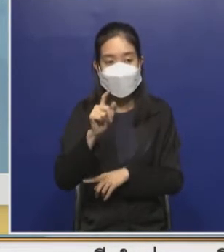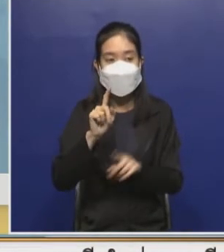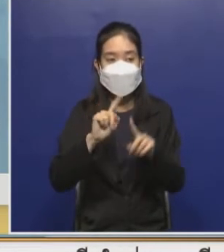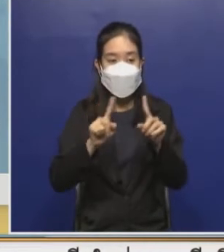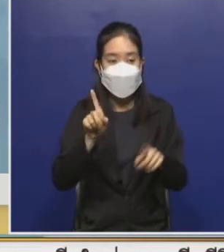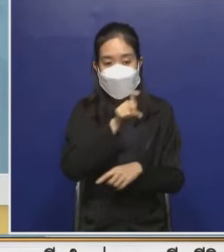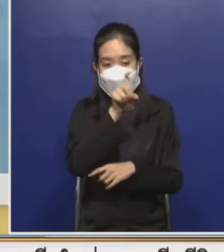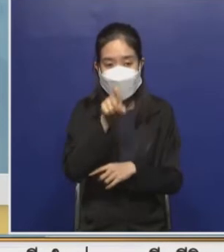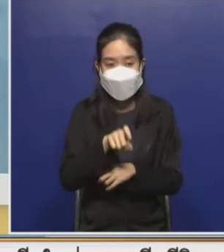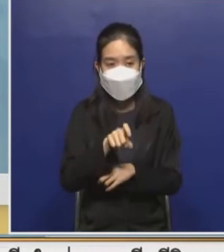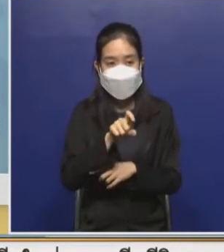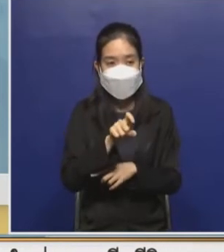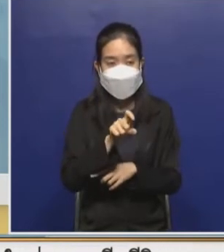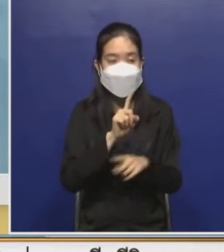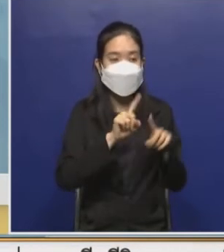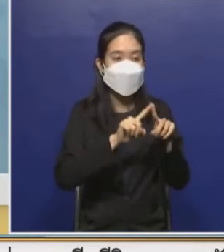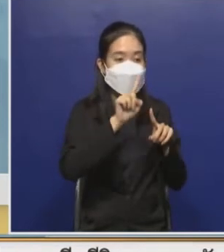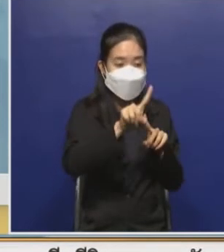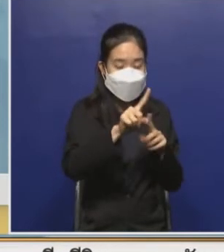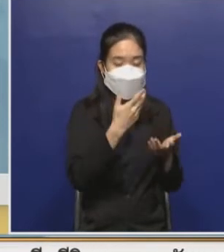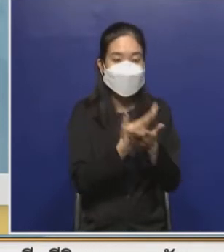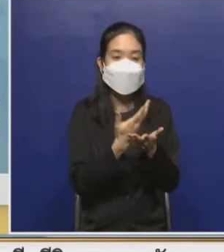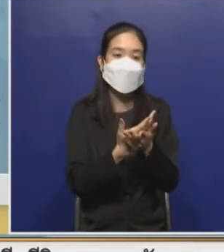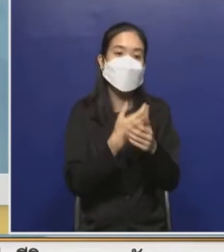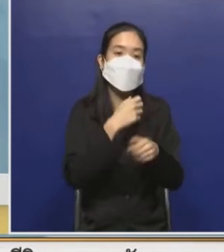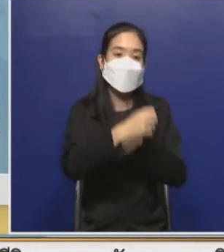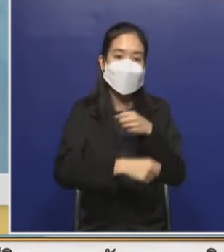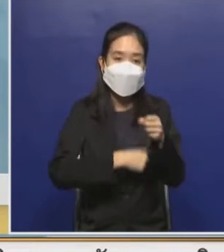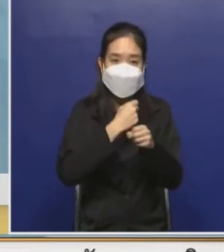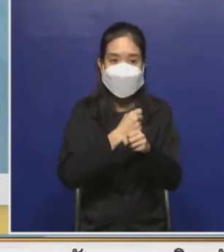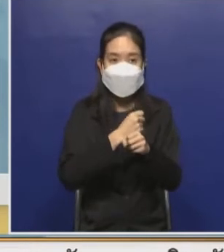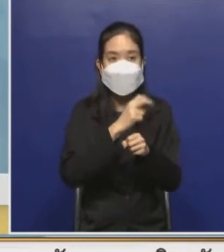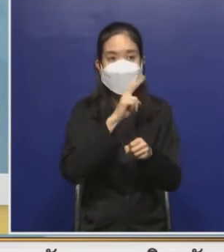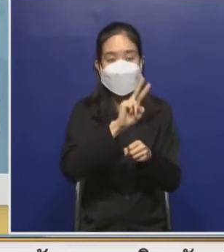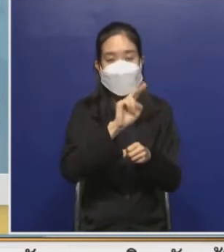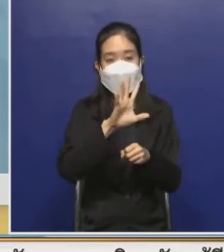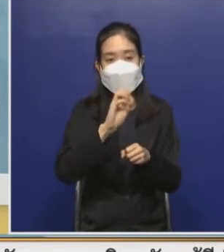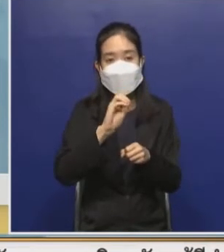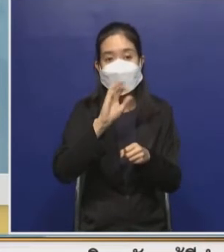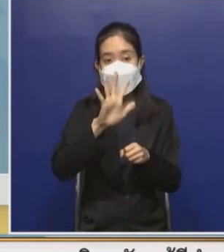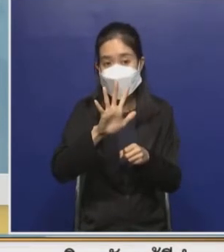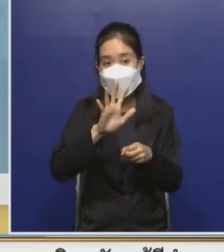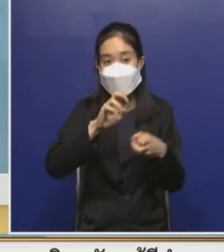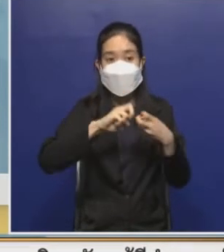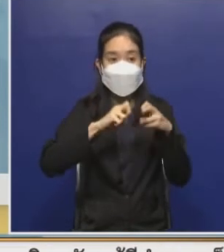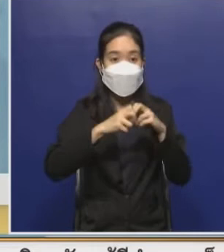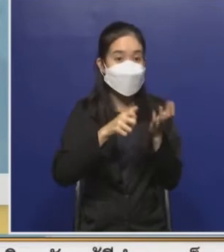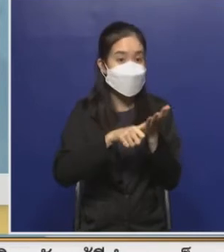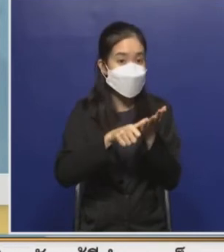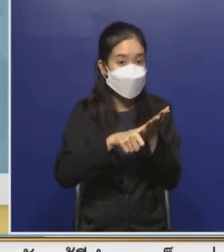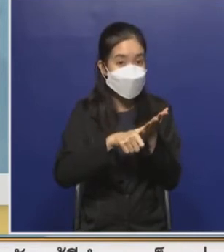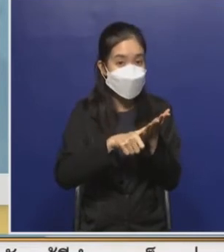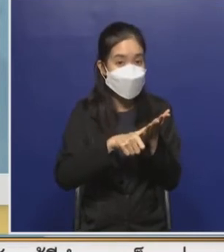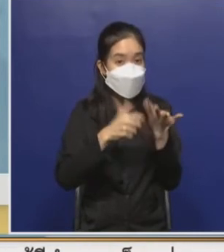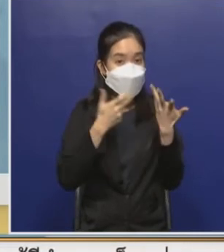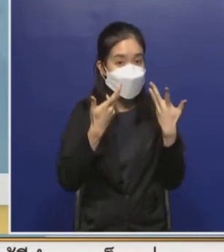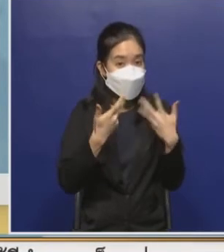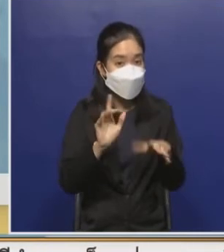1. งบประมาณรายจายปจำปี 2165 แก้ปัญหาสำคัสามปการนี้ไดอย่ไร